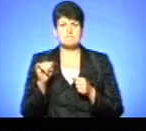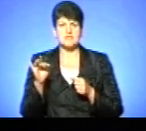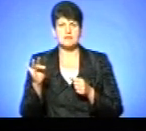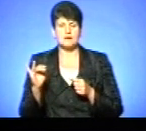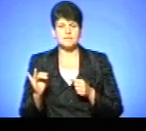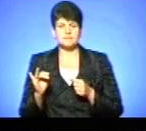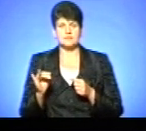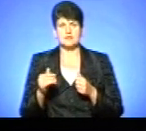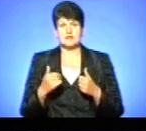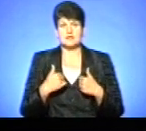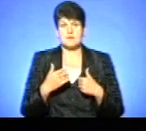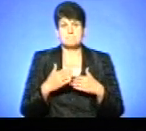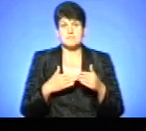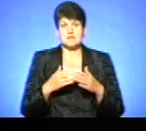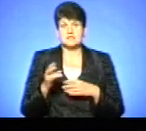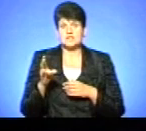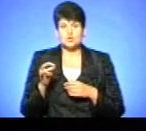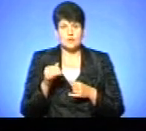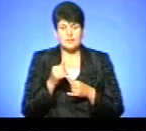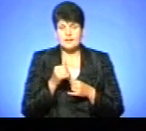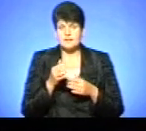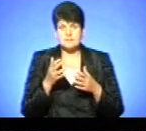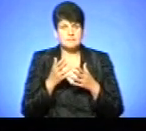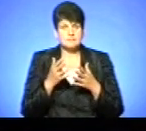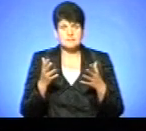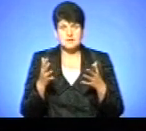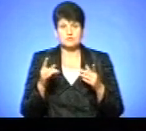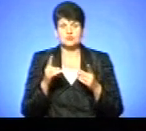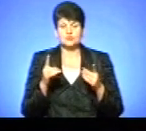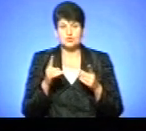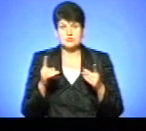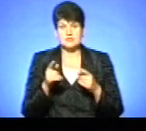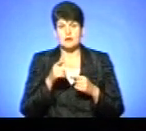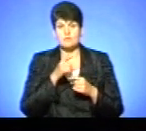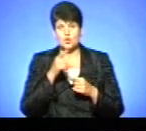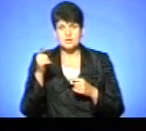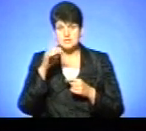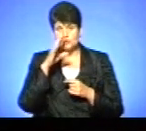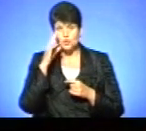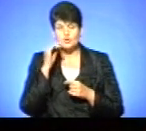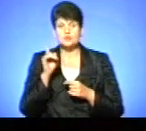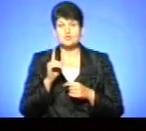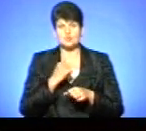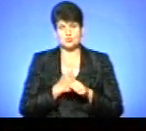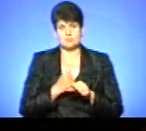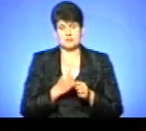що я практично не міг цього щось на протязі ночі щось зробити.